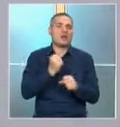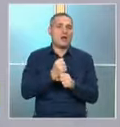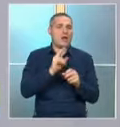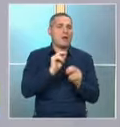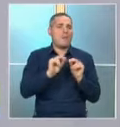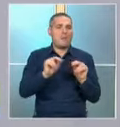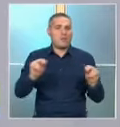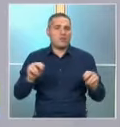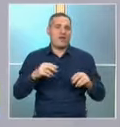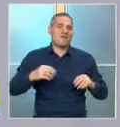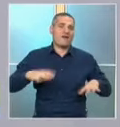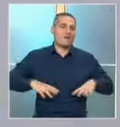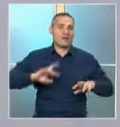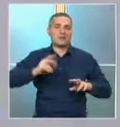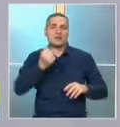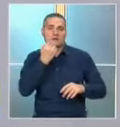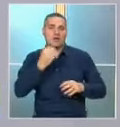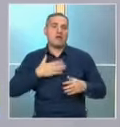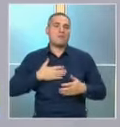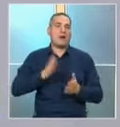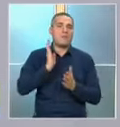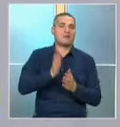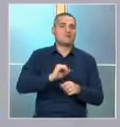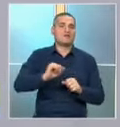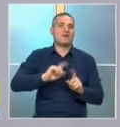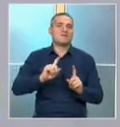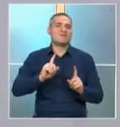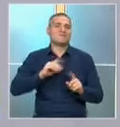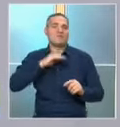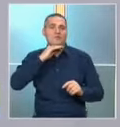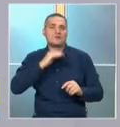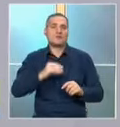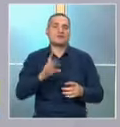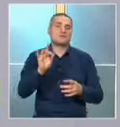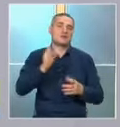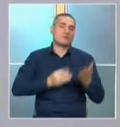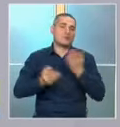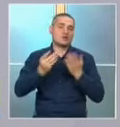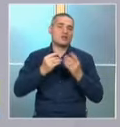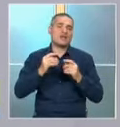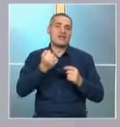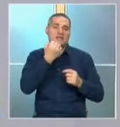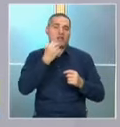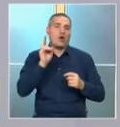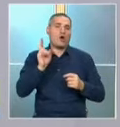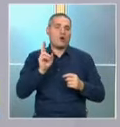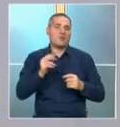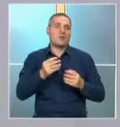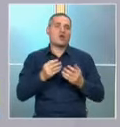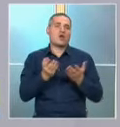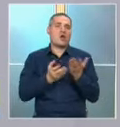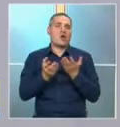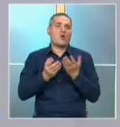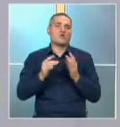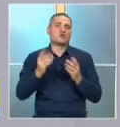или в село. Има предимства, има и недостатъци. В средно училище село Крупник учат